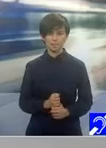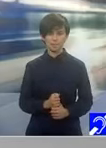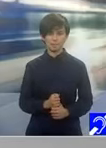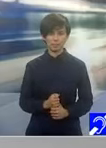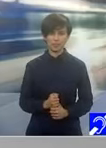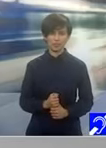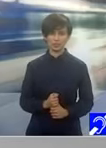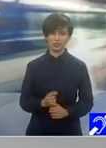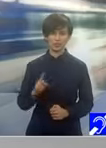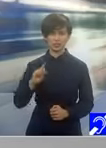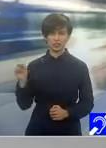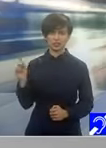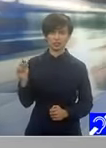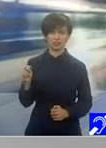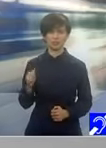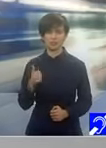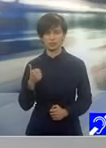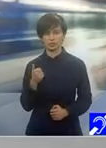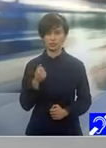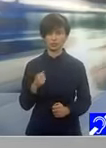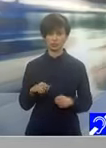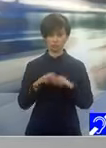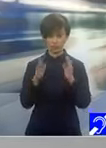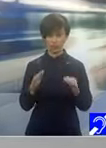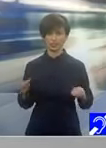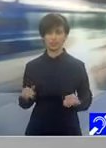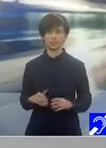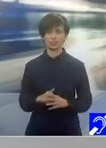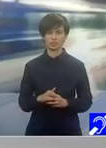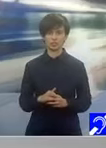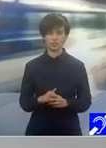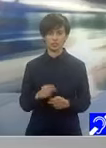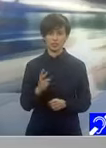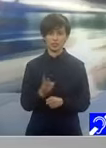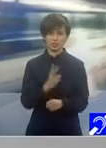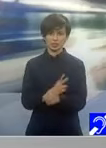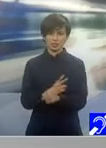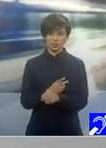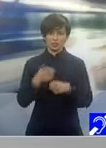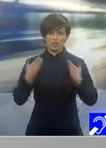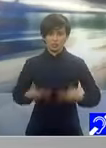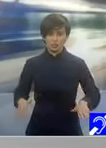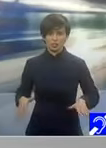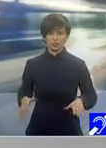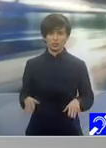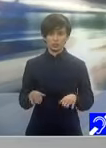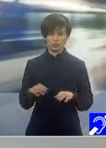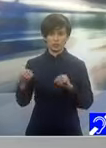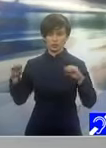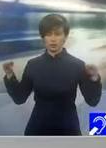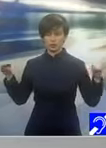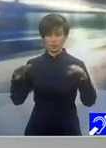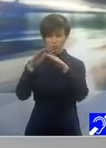singurul edificiu de acest tip. Statul român a pierdut și a neglijat mai multe astfel de obiective. Ultimul caz a fost